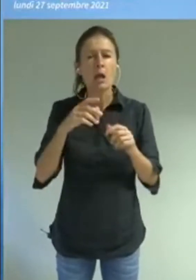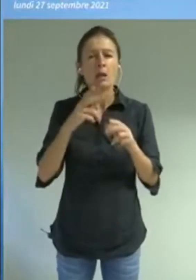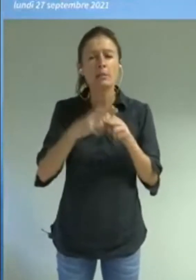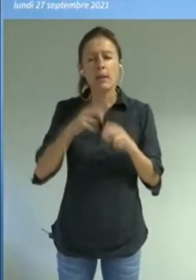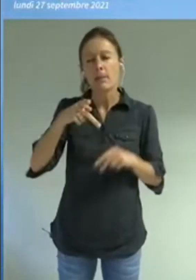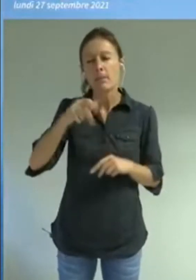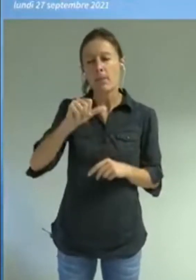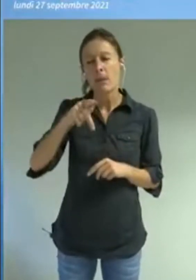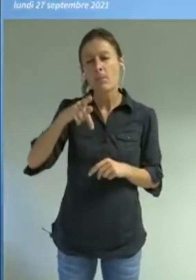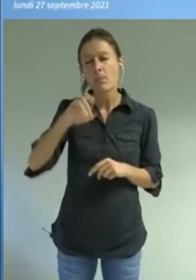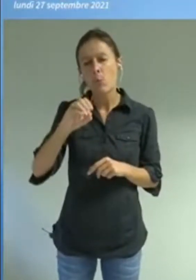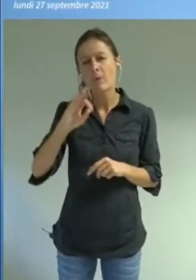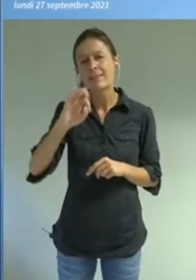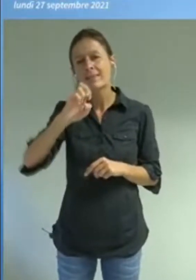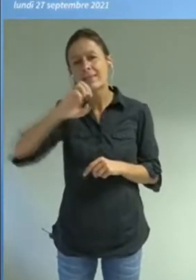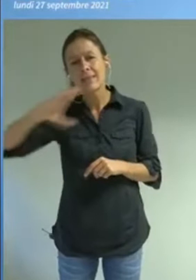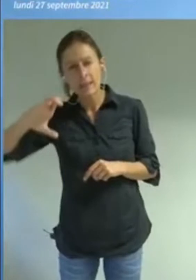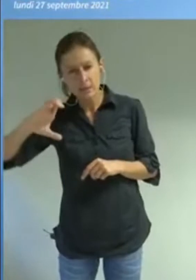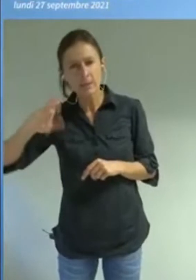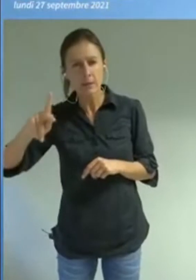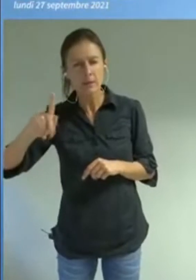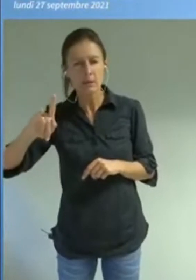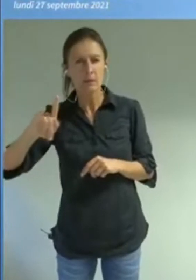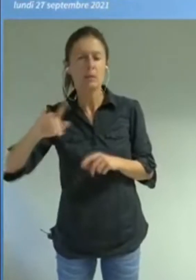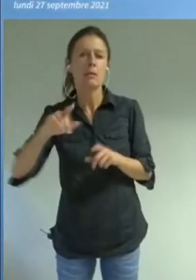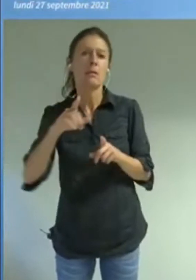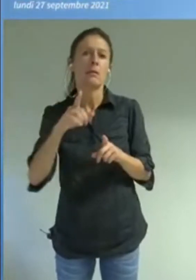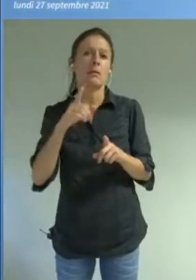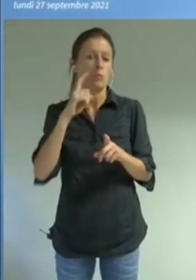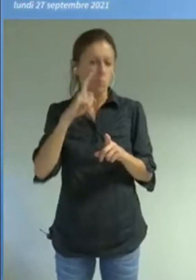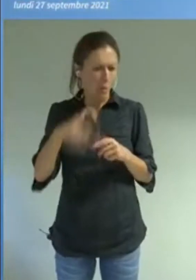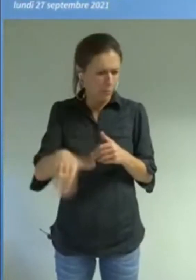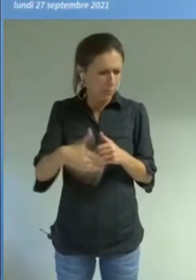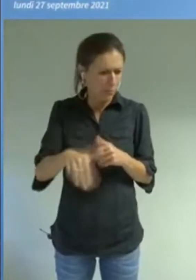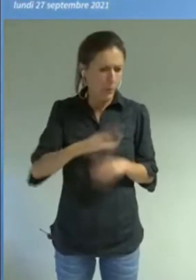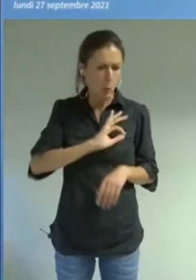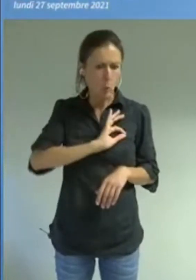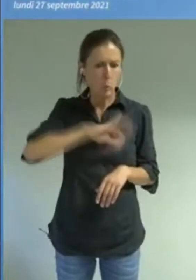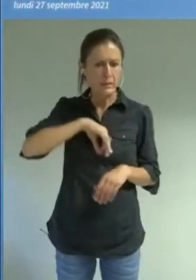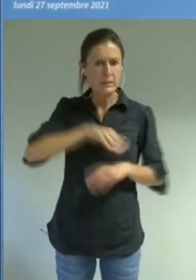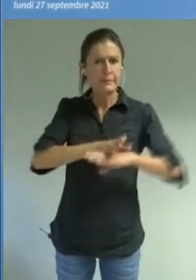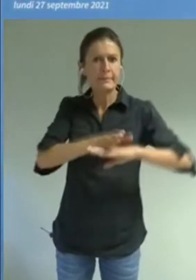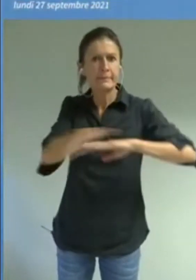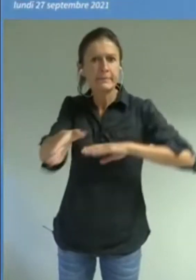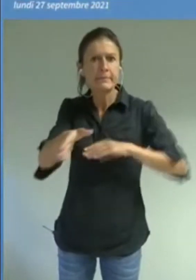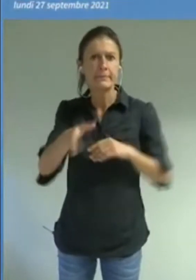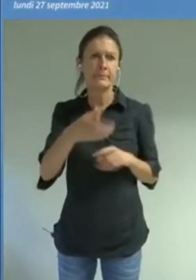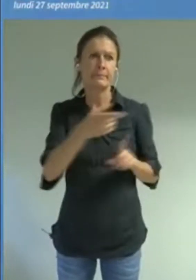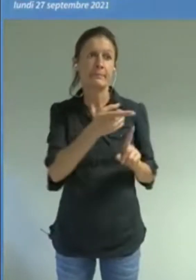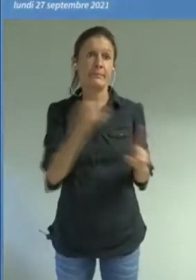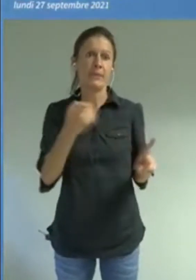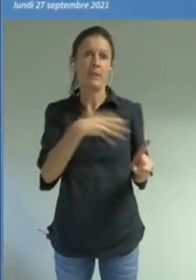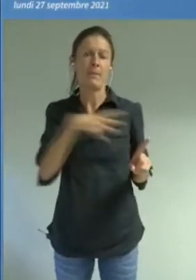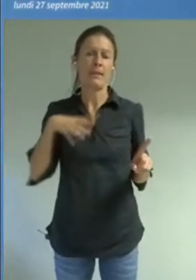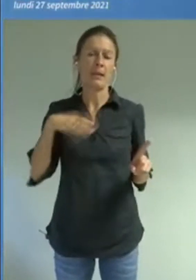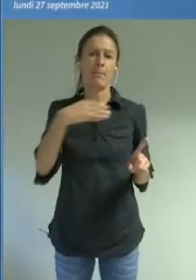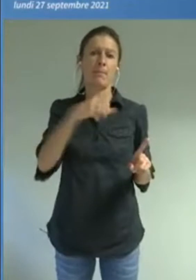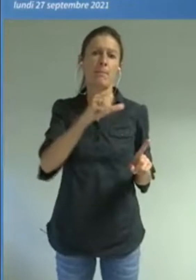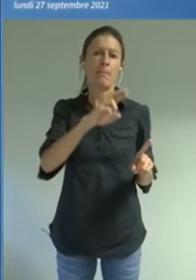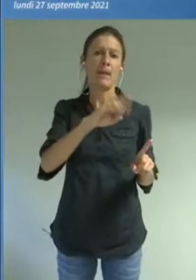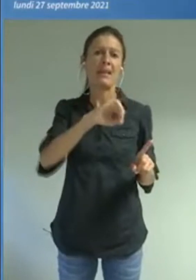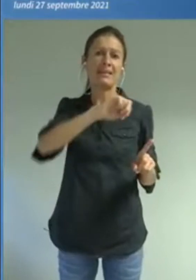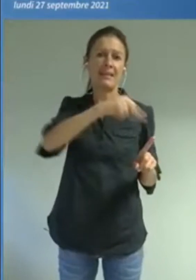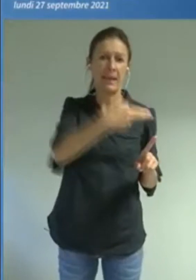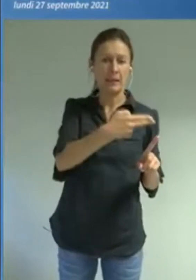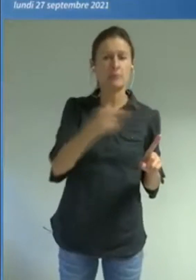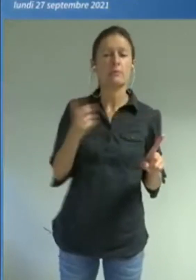aujourd'hui, la visite des huissiers envoyés par Mme Martin, agissant dans la continuité de M. Piolle, le président d'Actis,